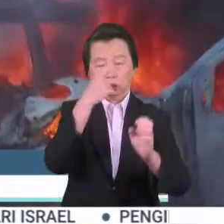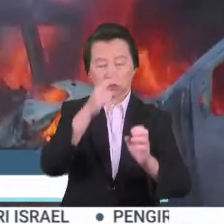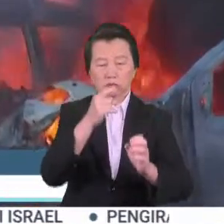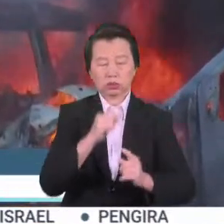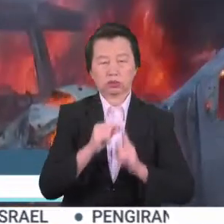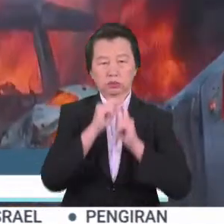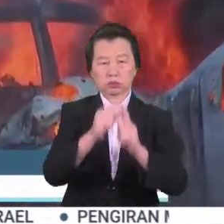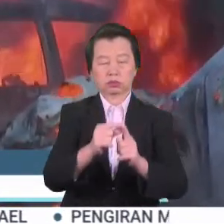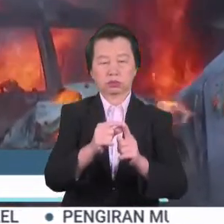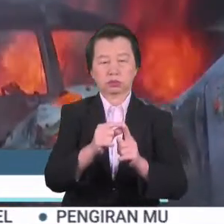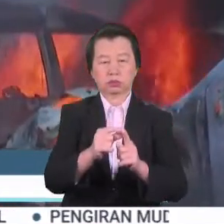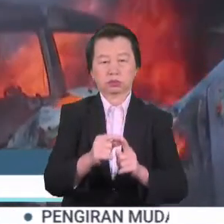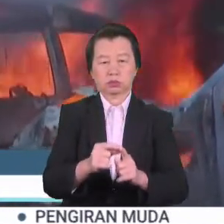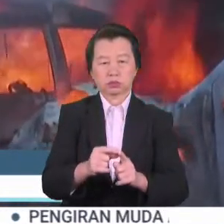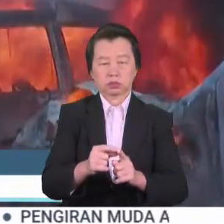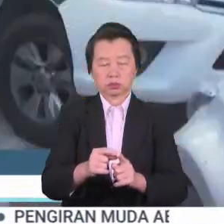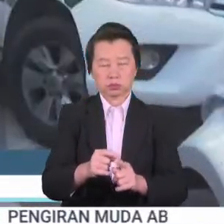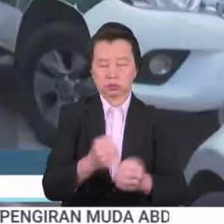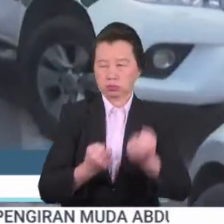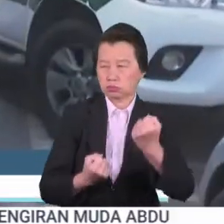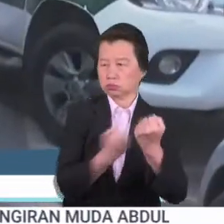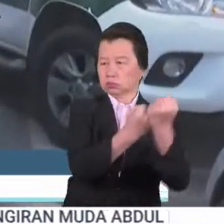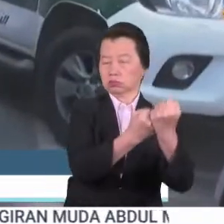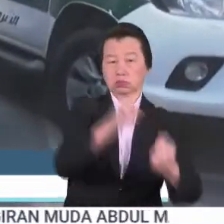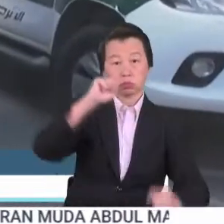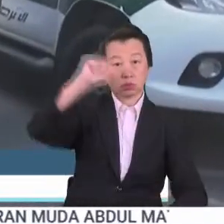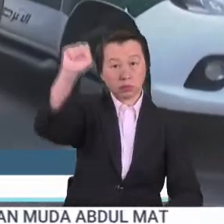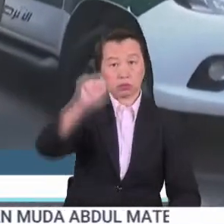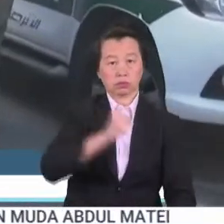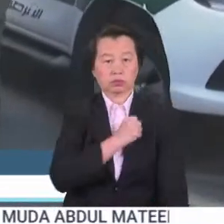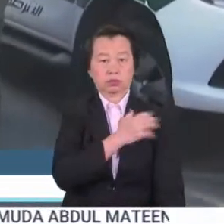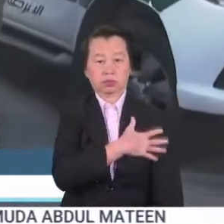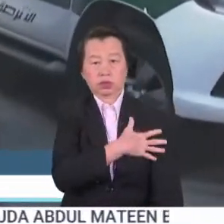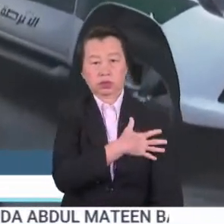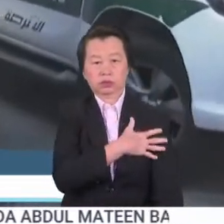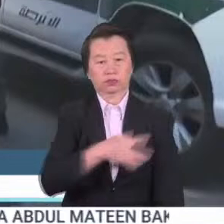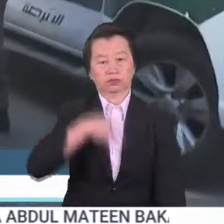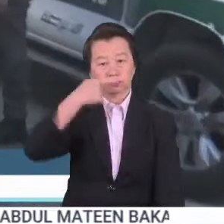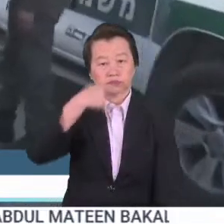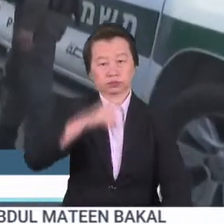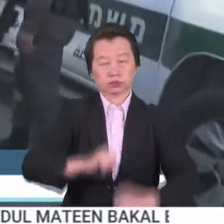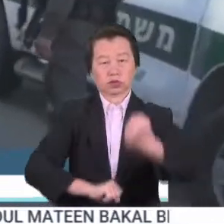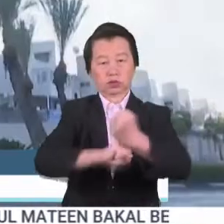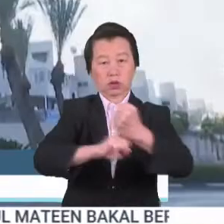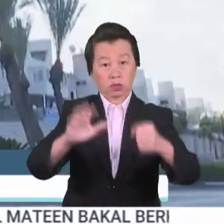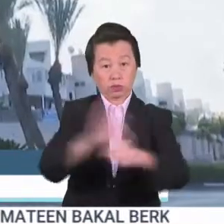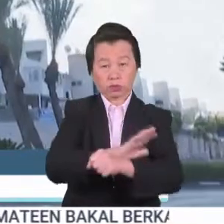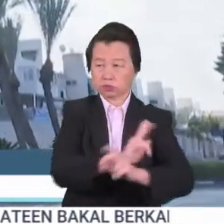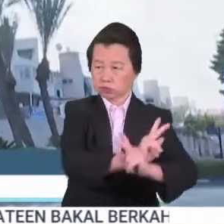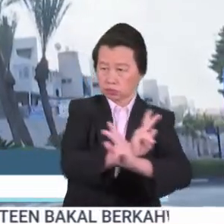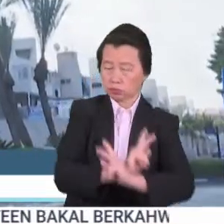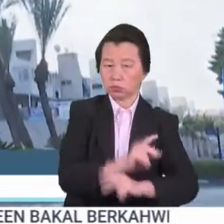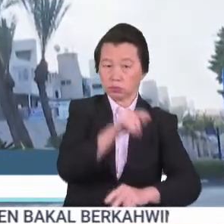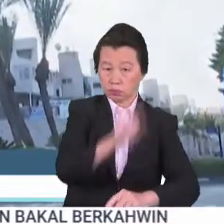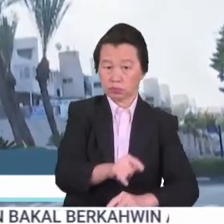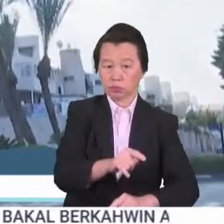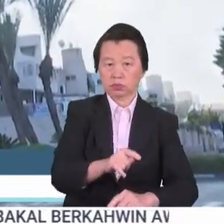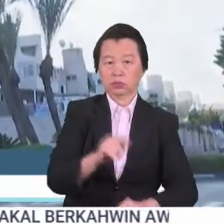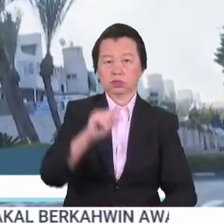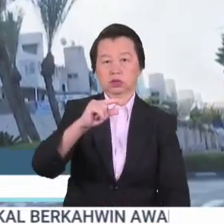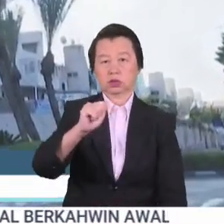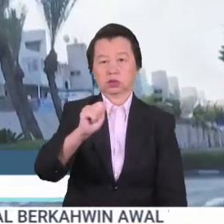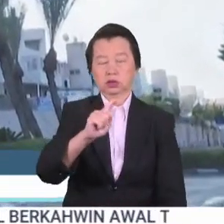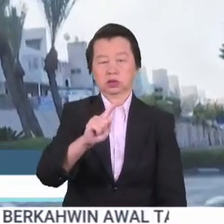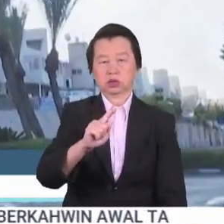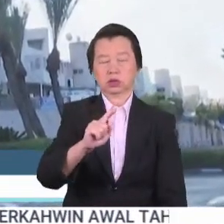mengeluarkan nota solidariti kepada pejuang kemerdekaan Palestin menyatakan sokongan penuh untuk melindungi Masjidil Aqsa yang